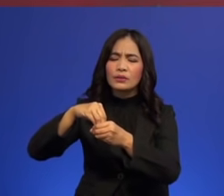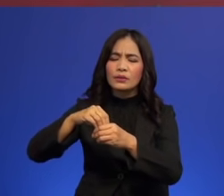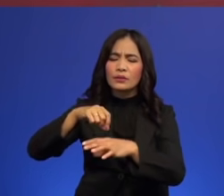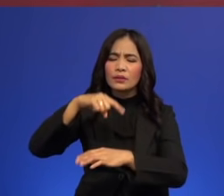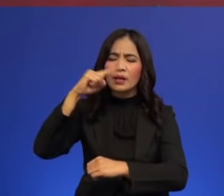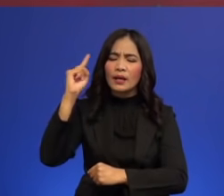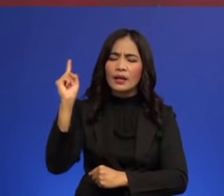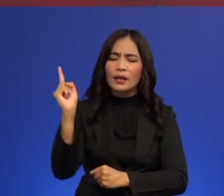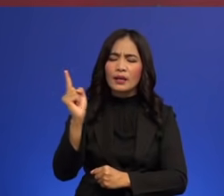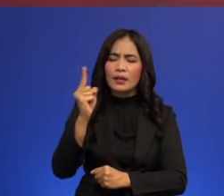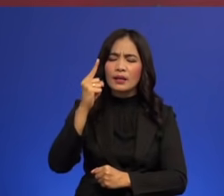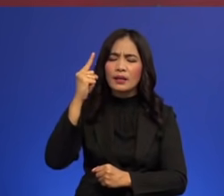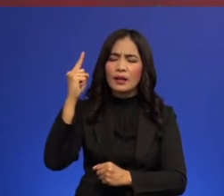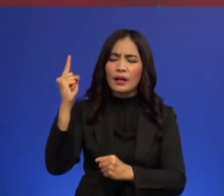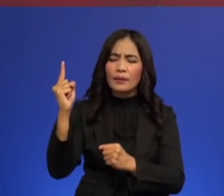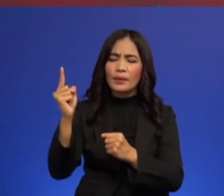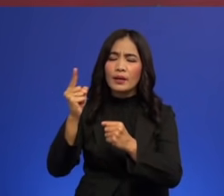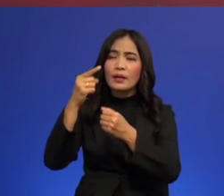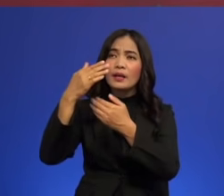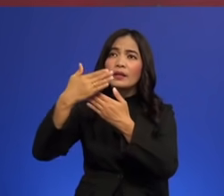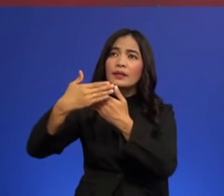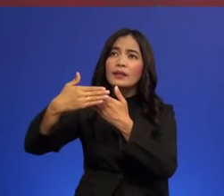masuk